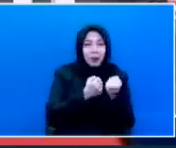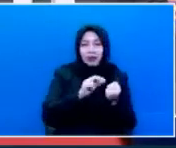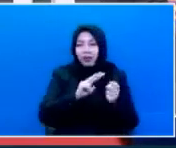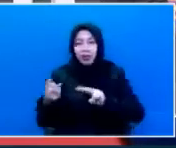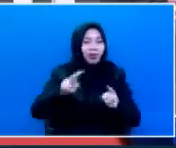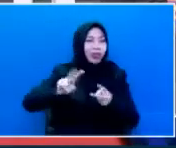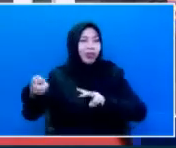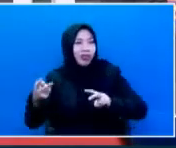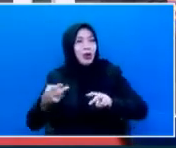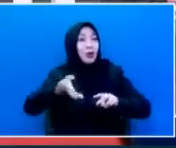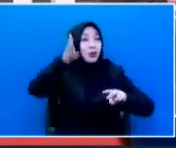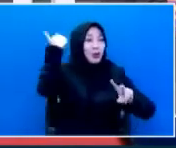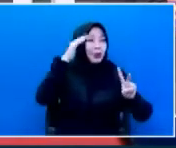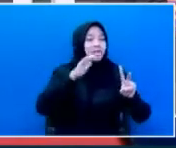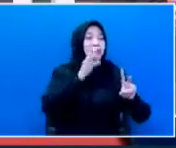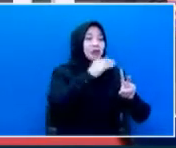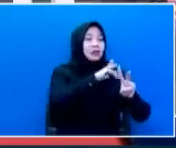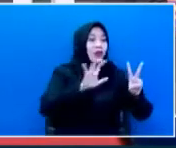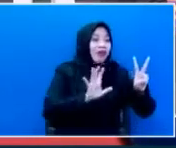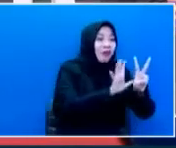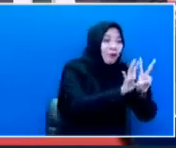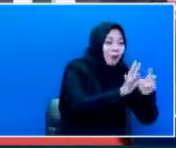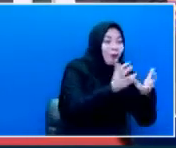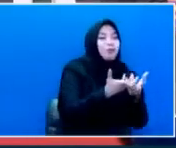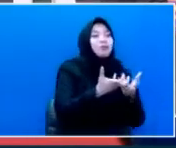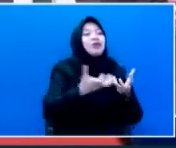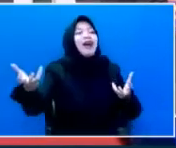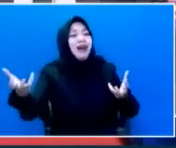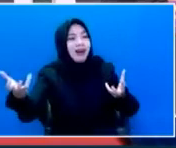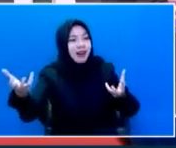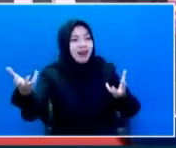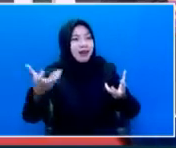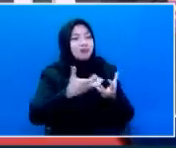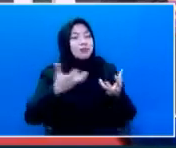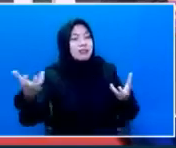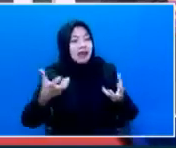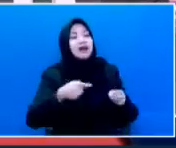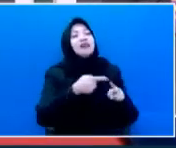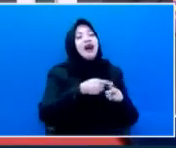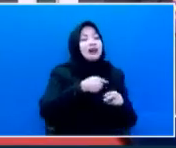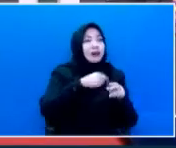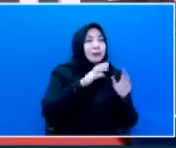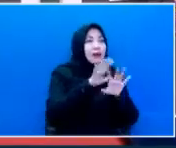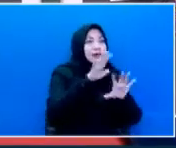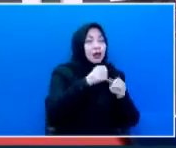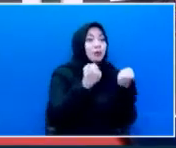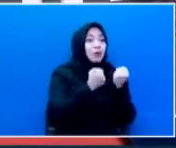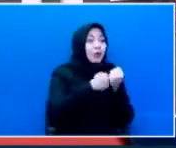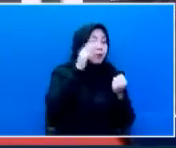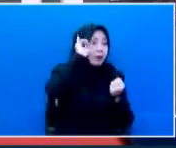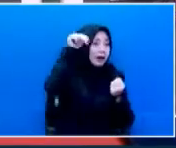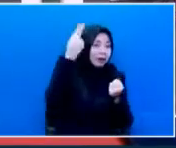melibatkan antara capres yang didukung oleh pemerintah dengan eh oposisi Katakanlah demikian